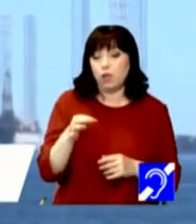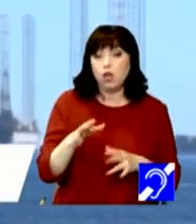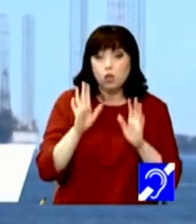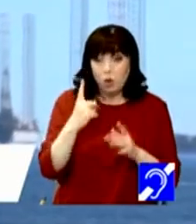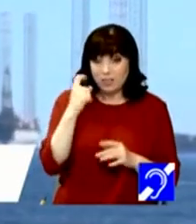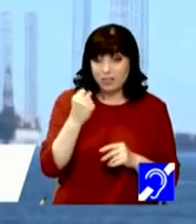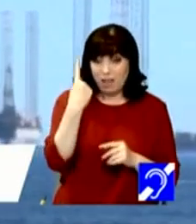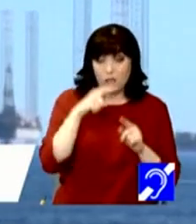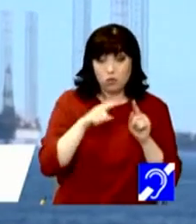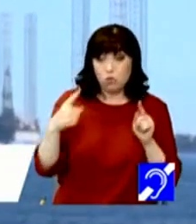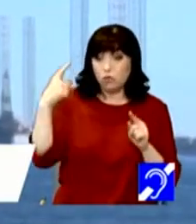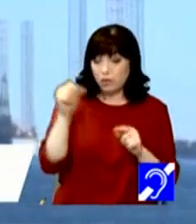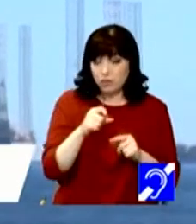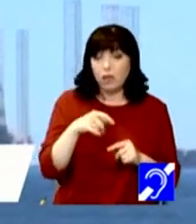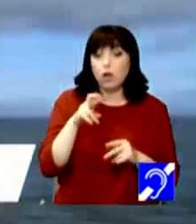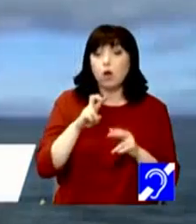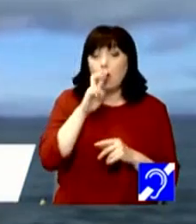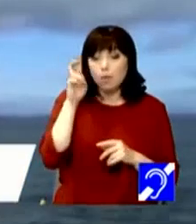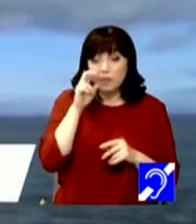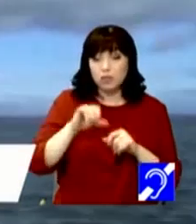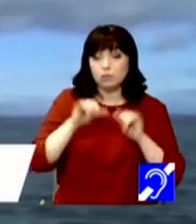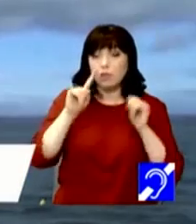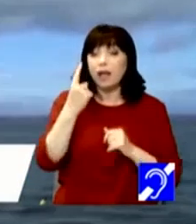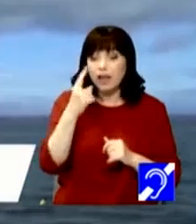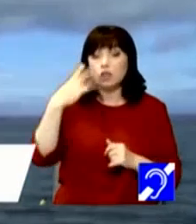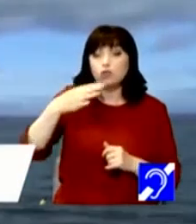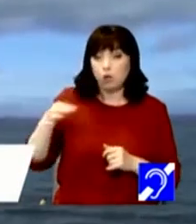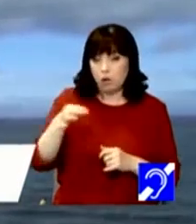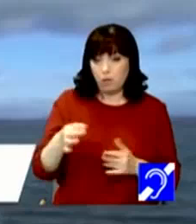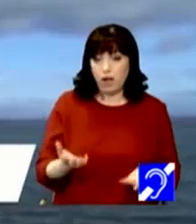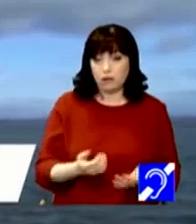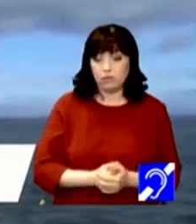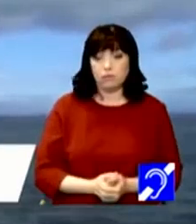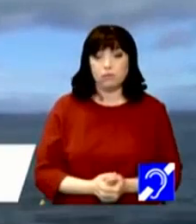într-o săptămână, prețul la benzină a crescut cu 1 leu și 40 de bani.